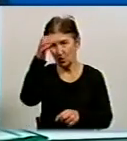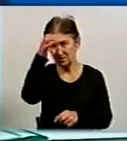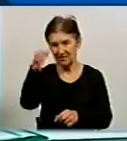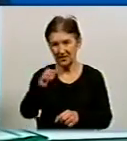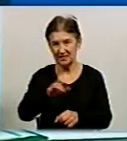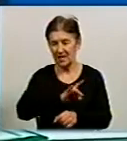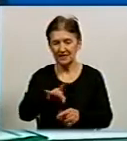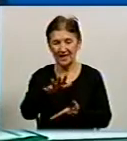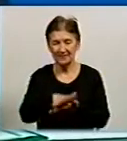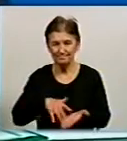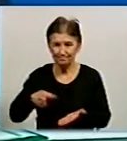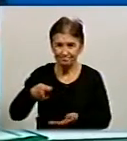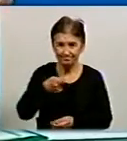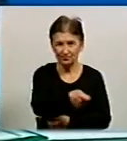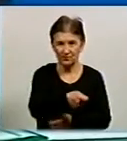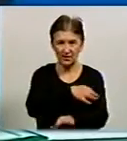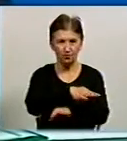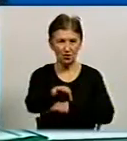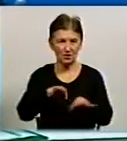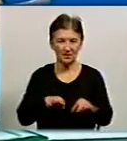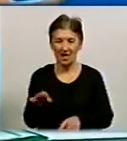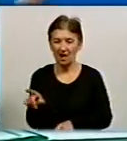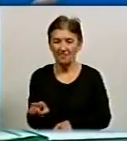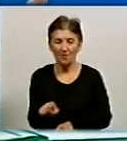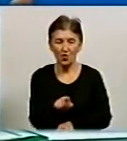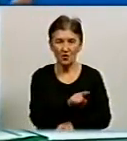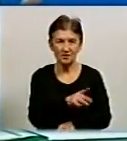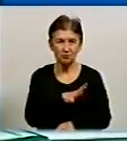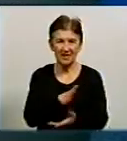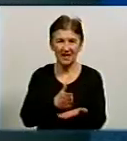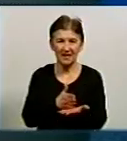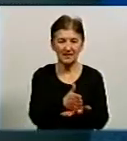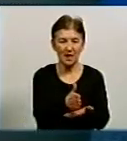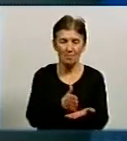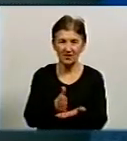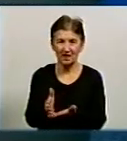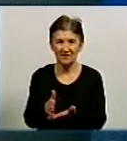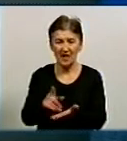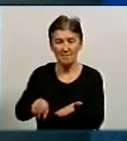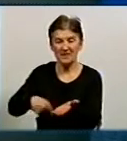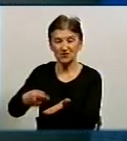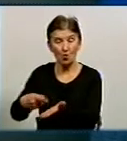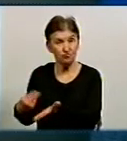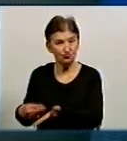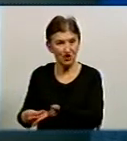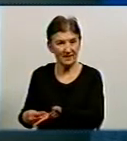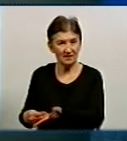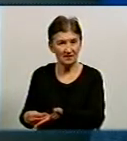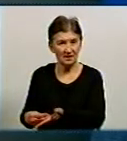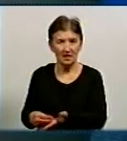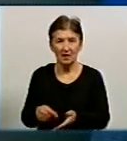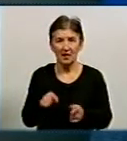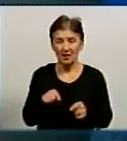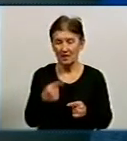подали ці проекти, тому що вони були просто направлені до міського бюджету. От буквально